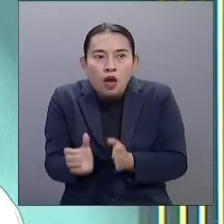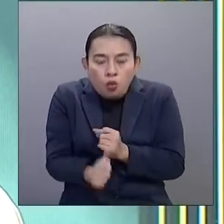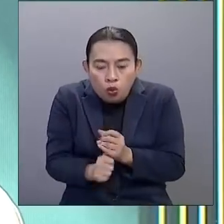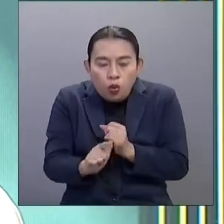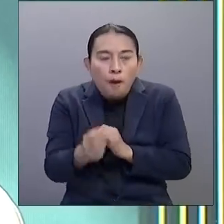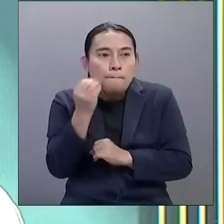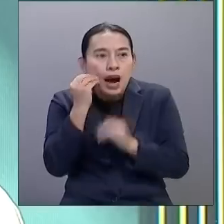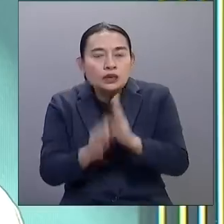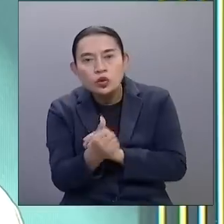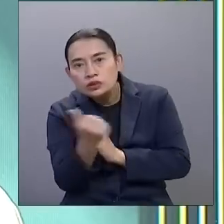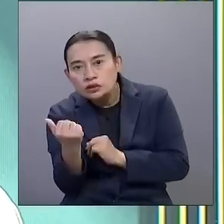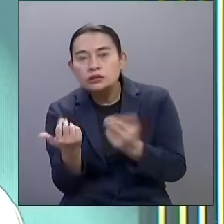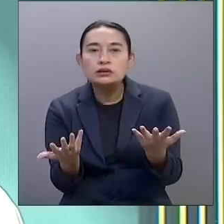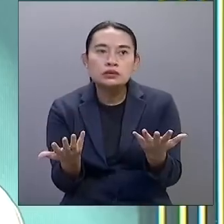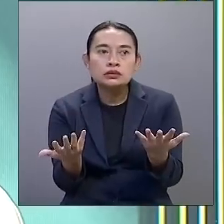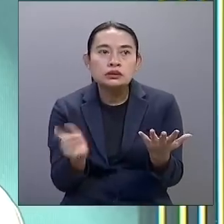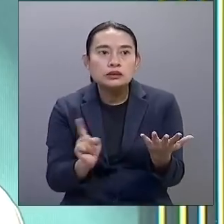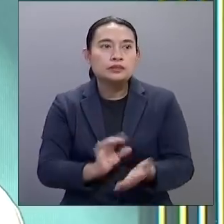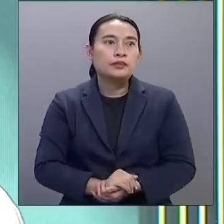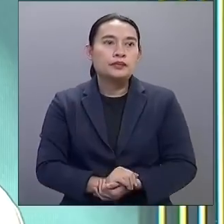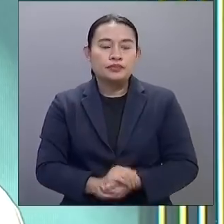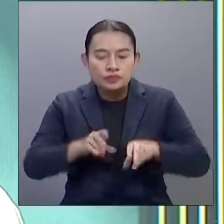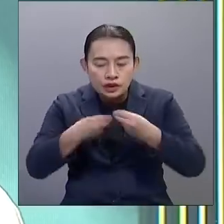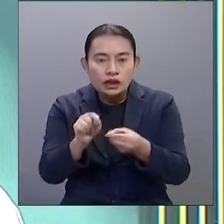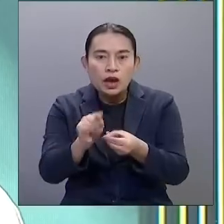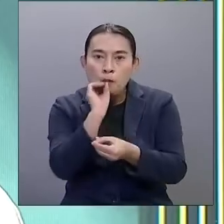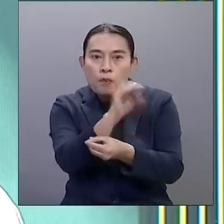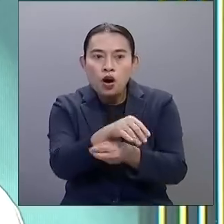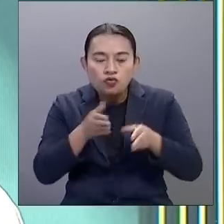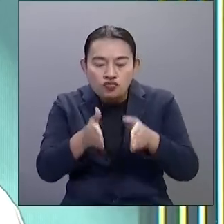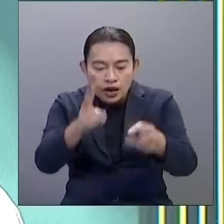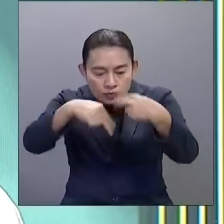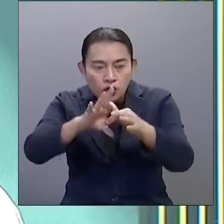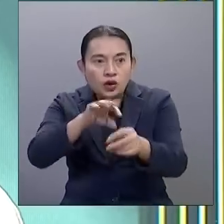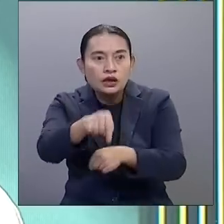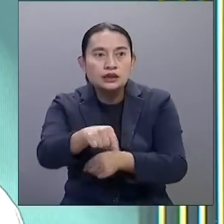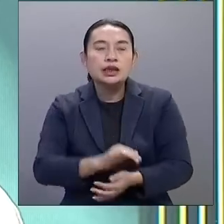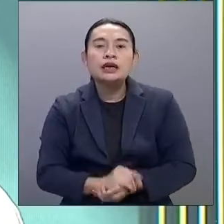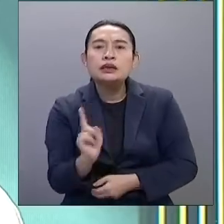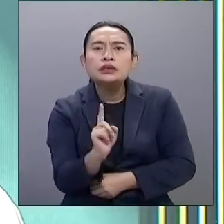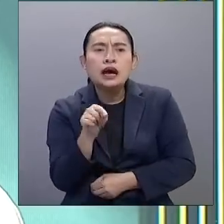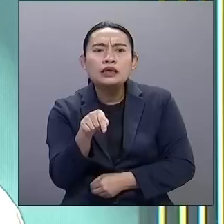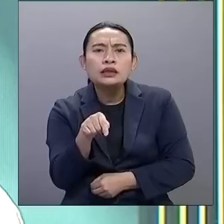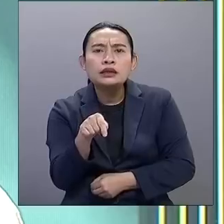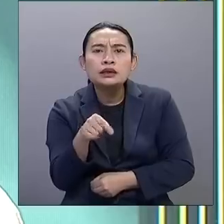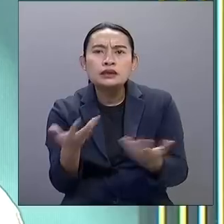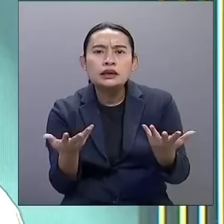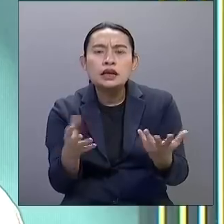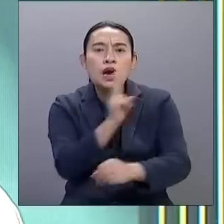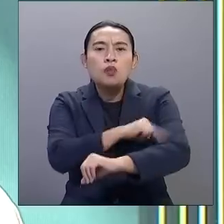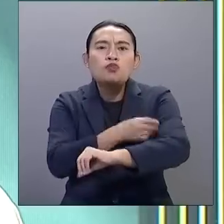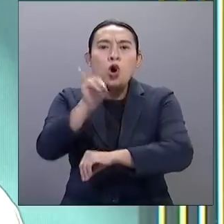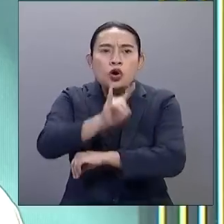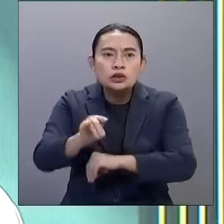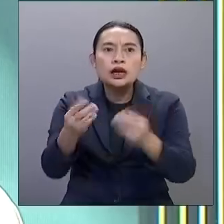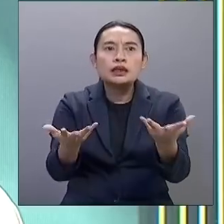คนอื่นนะครับอันนี้สามารถที่จะไปแจ้งฝ่ายปกครองนะฮะเพื่อให้ฝ่ายปกครองอาจจะเป็นในส่วนของปศุสัตว์อาจจะเป็นส่วน